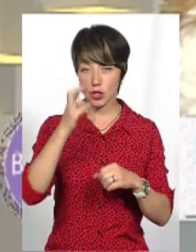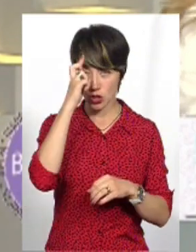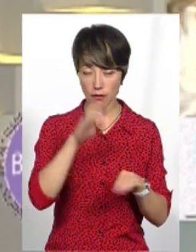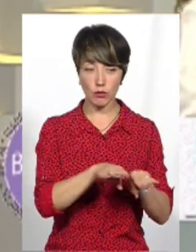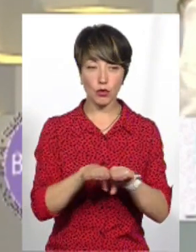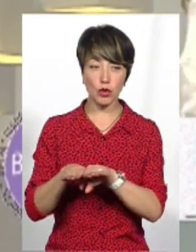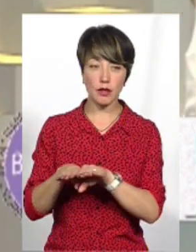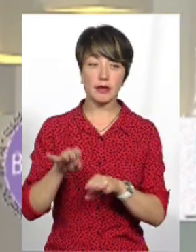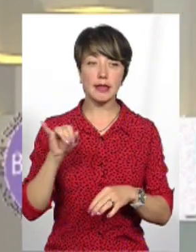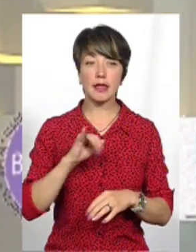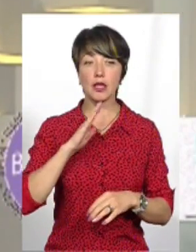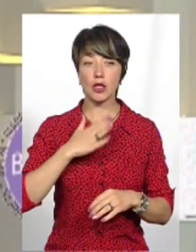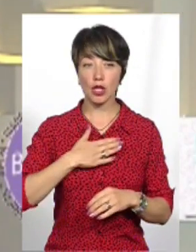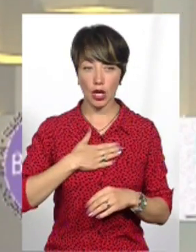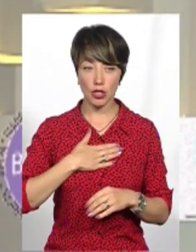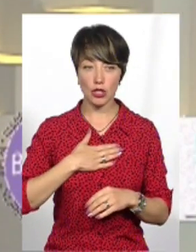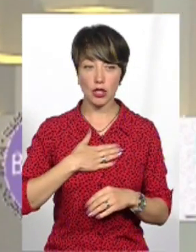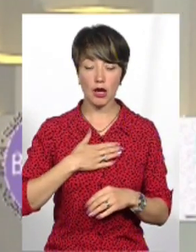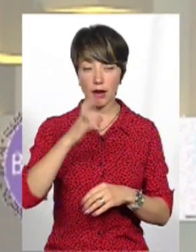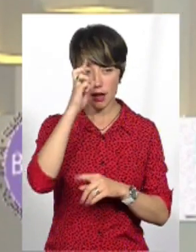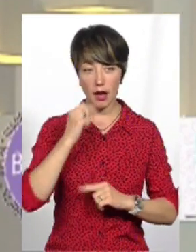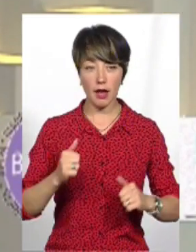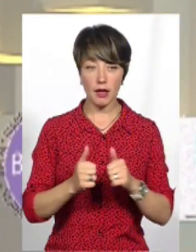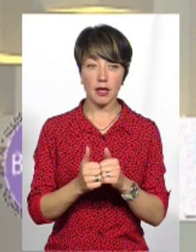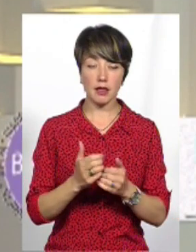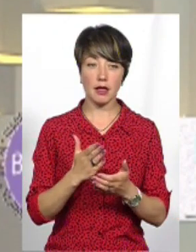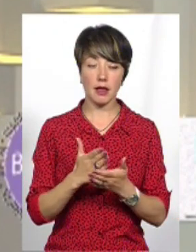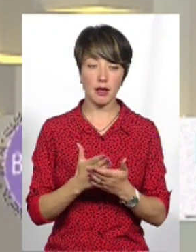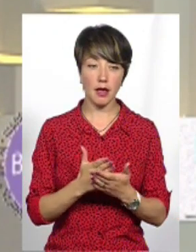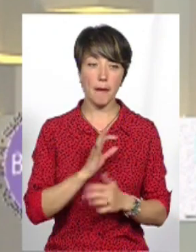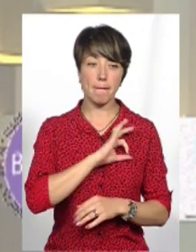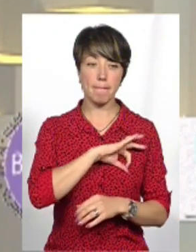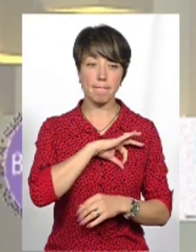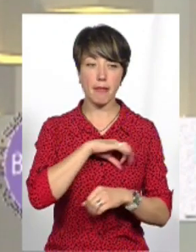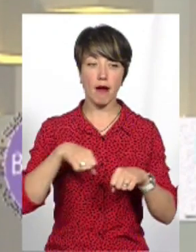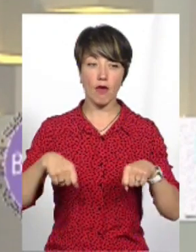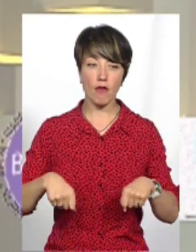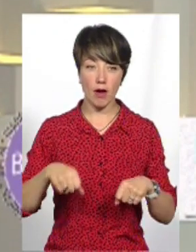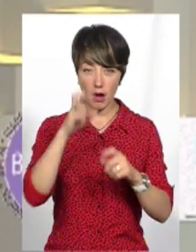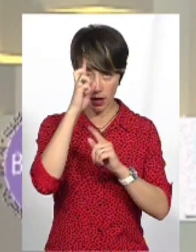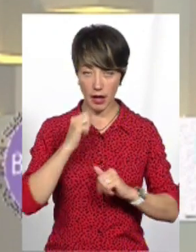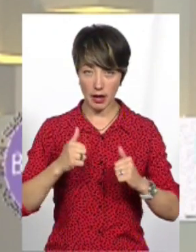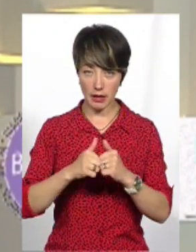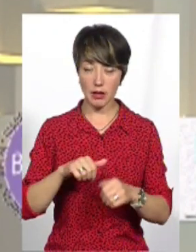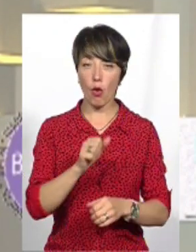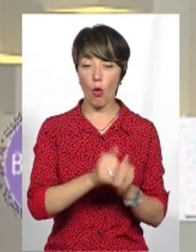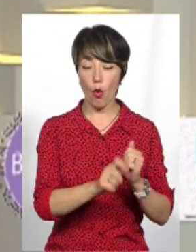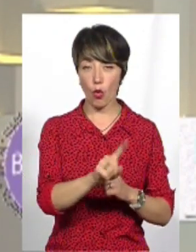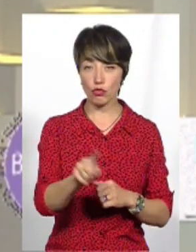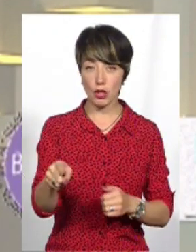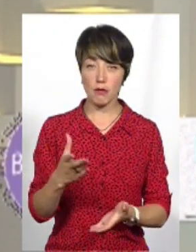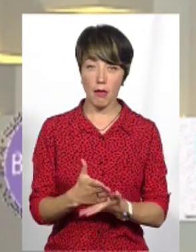державному рівні. Наша країна є правова країна за Конституцією, і кожен має